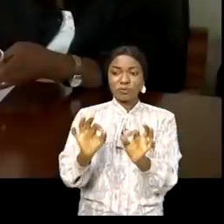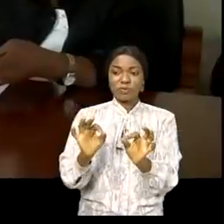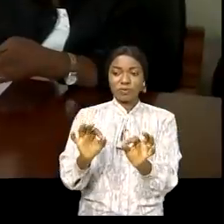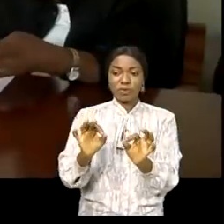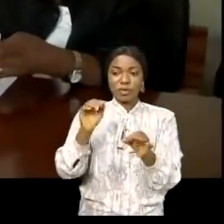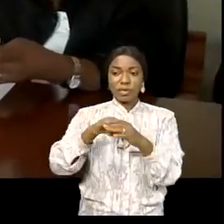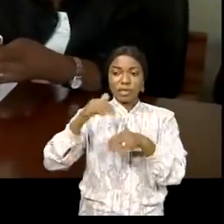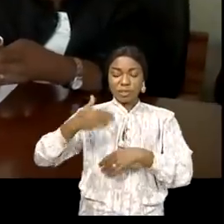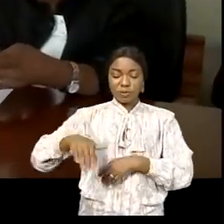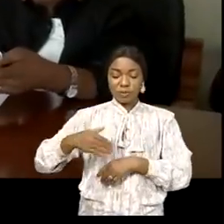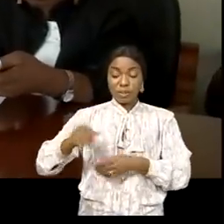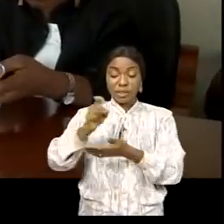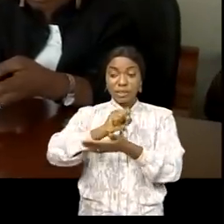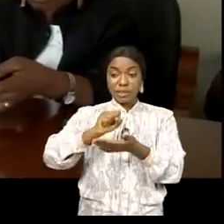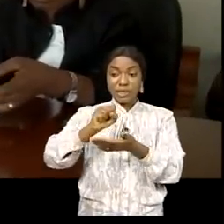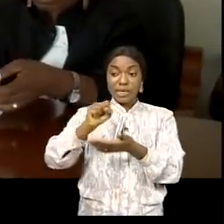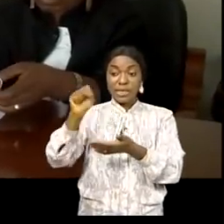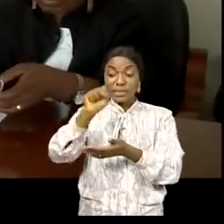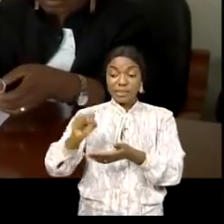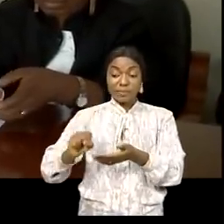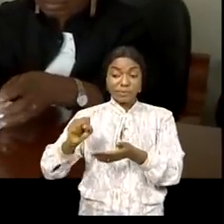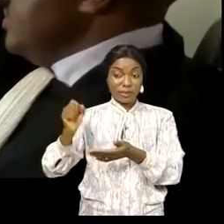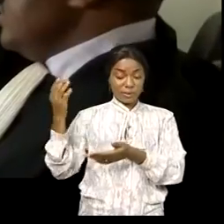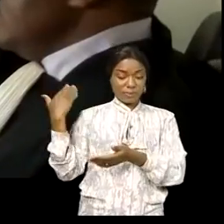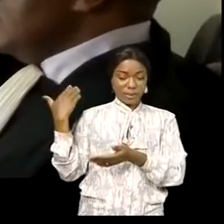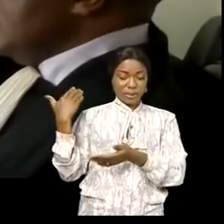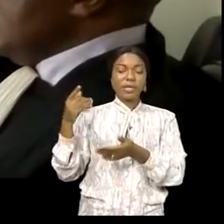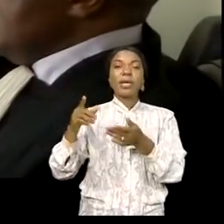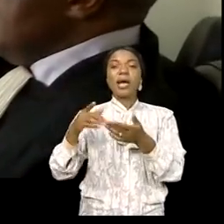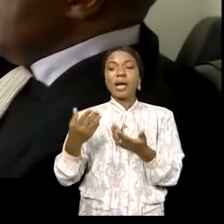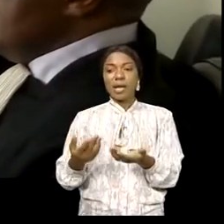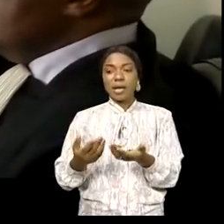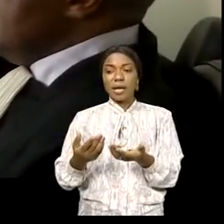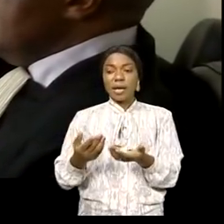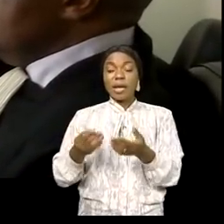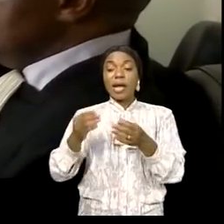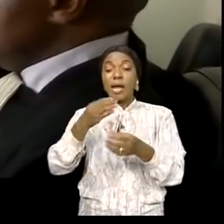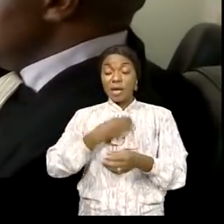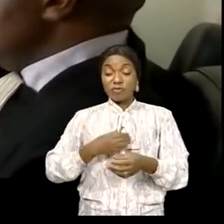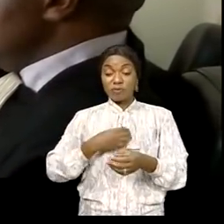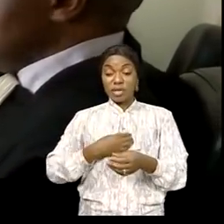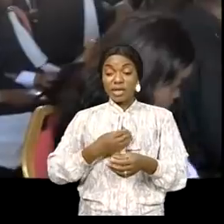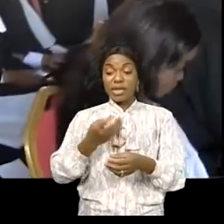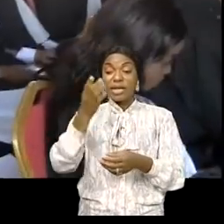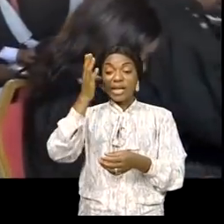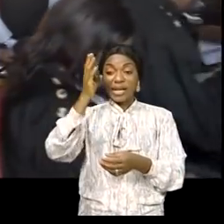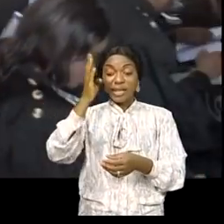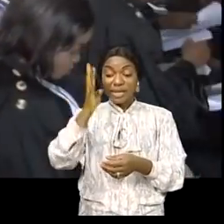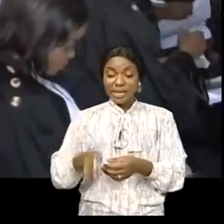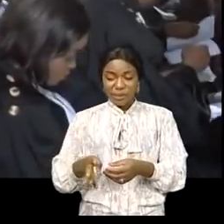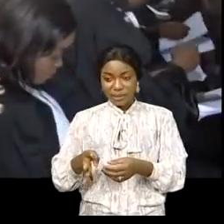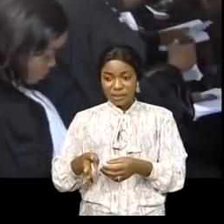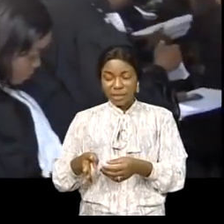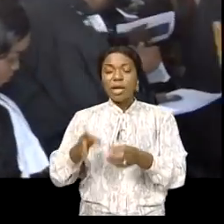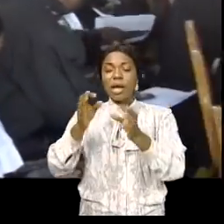Kwilu organisé samedi dernier à Bandundouville, chef-lieu de la province du Kwilu. Sur les 406 avocats votants, 309 avocats ont renouvelé